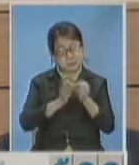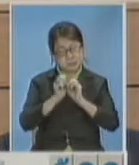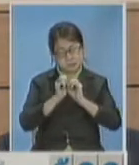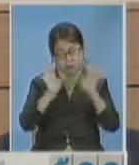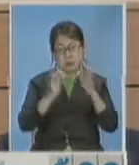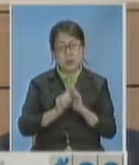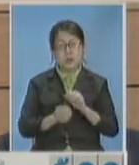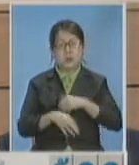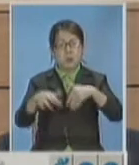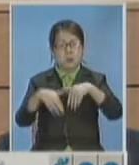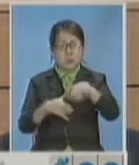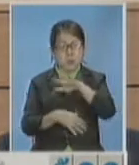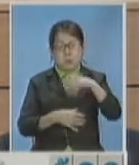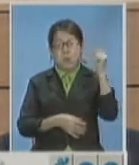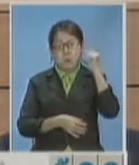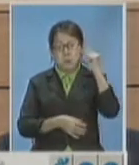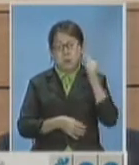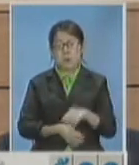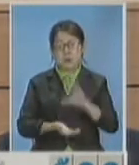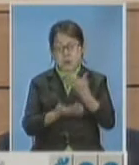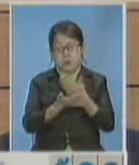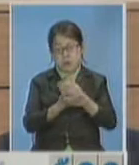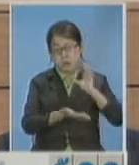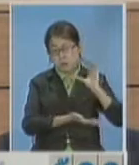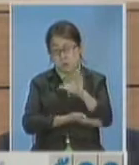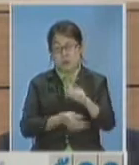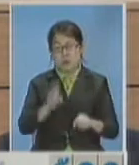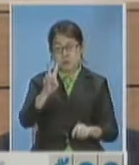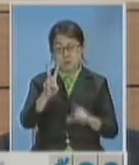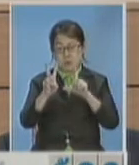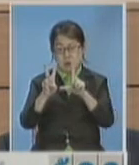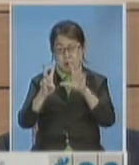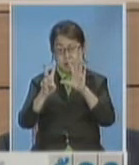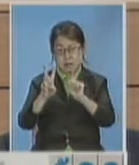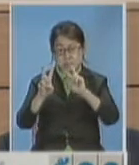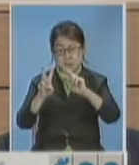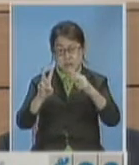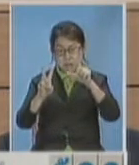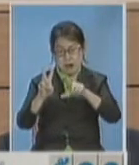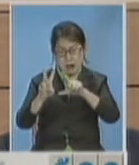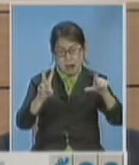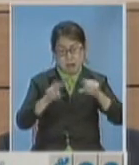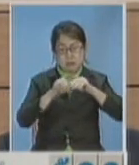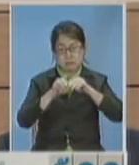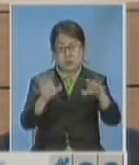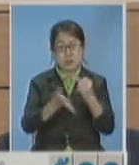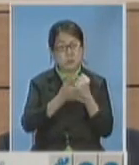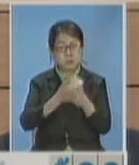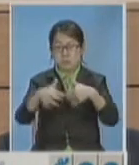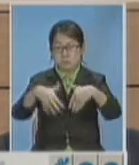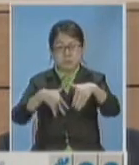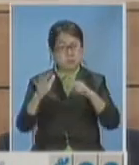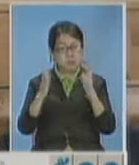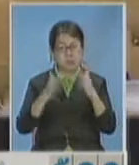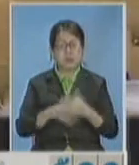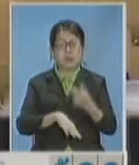ได้เห็นว่า 2,525,000 ล้านบาทที่รัฐบาลกำลังจะเอาไปใช้นั้นไม่ได้ตอบสนองกับพี่น้องประชาชนอย่างไร ท่านวัชราด้ว